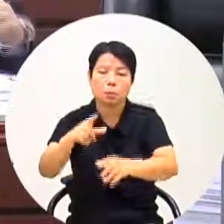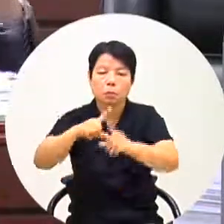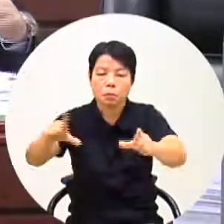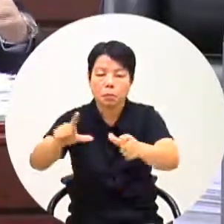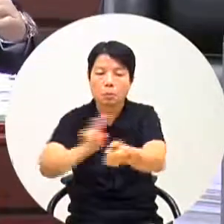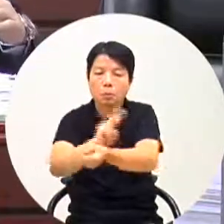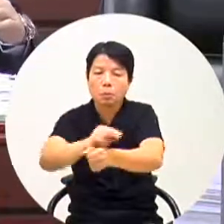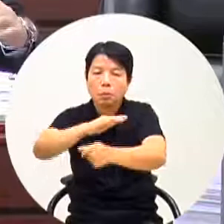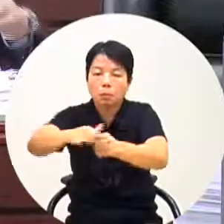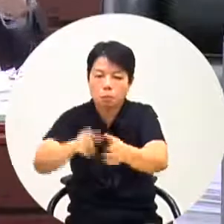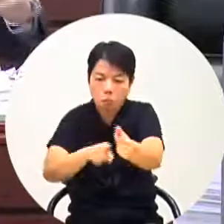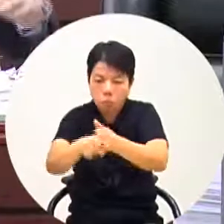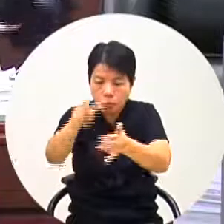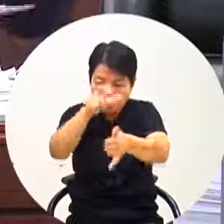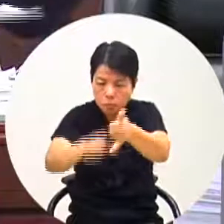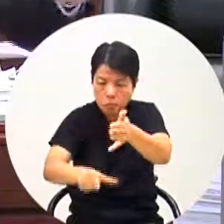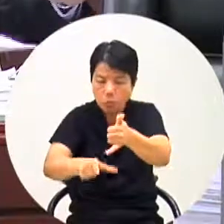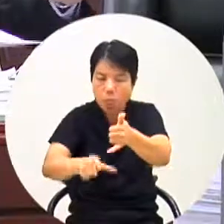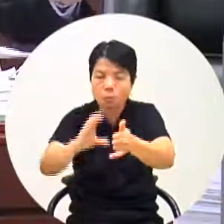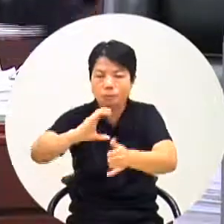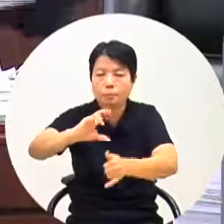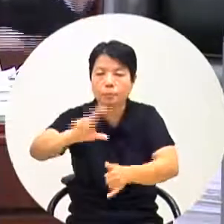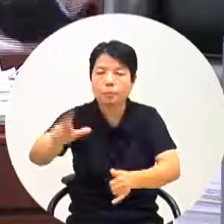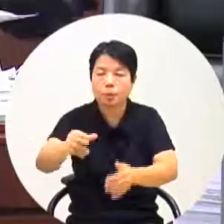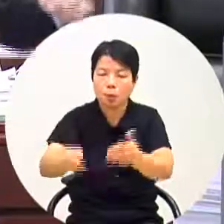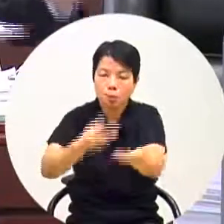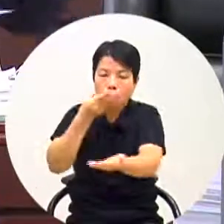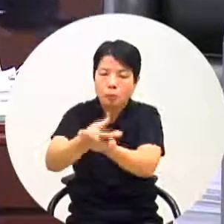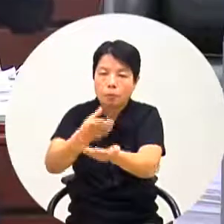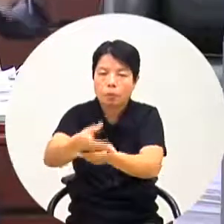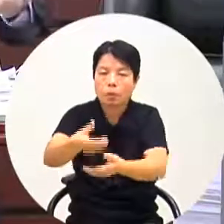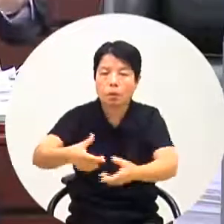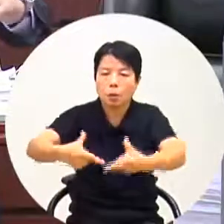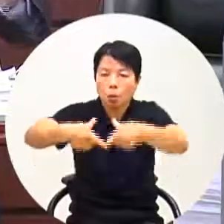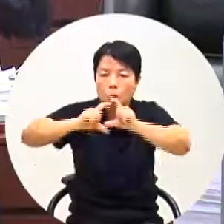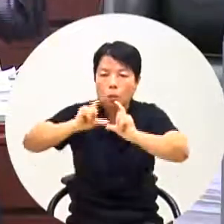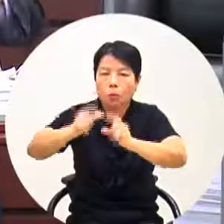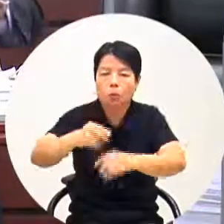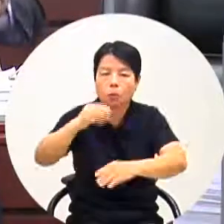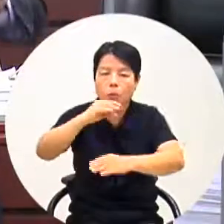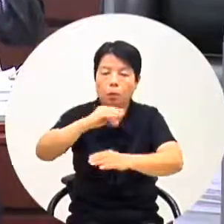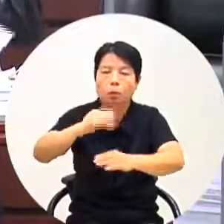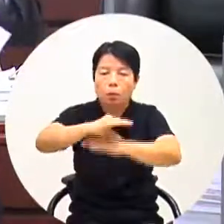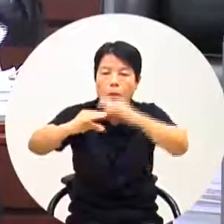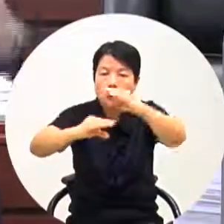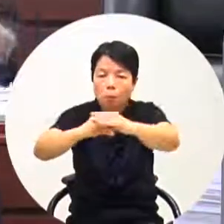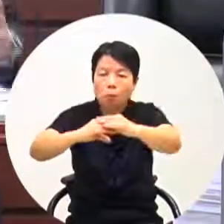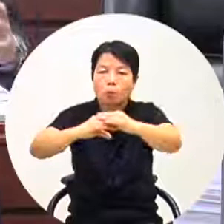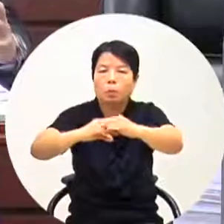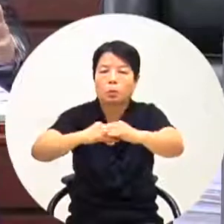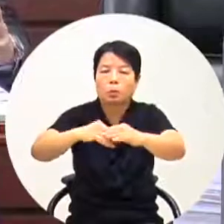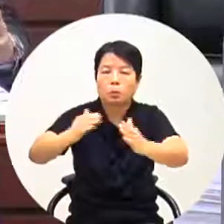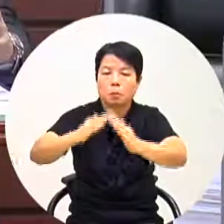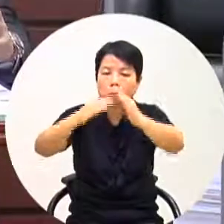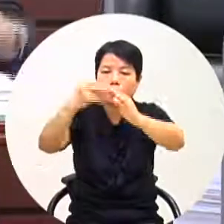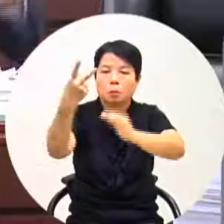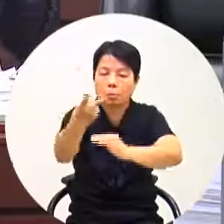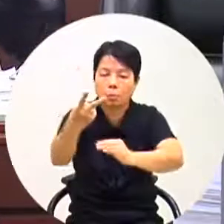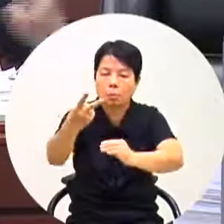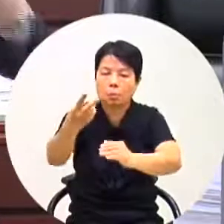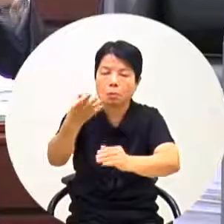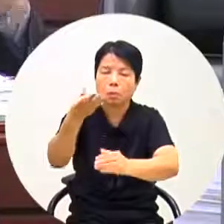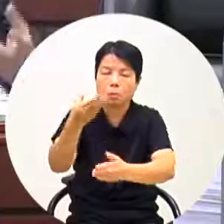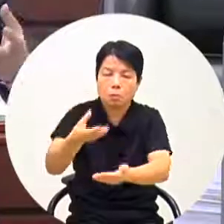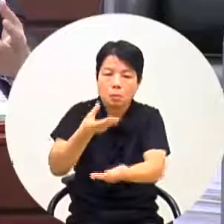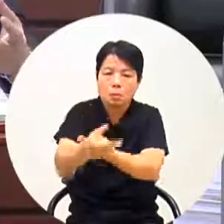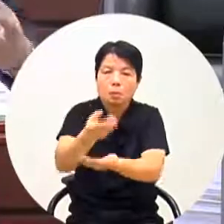里面是用专案的方式，就是补偿你就是盖回原两层楼专造建筑物的补偿费，所以是